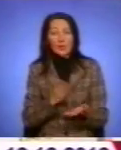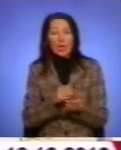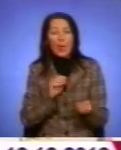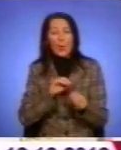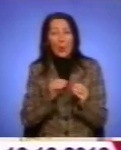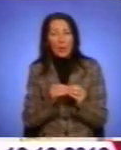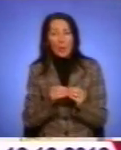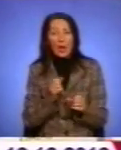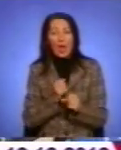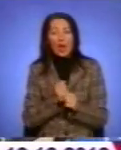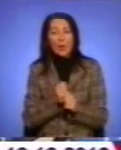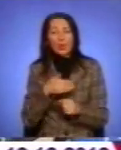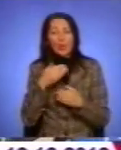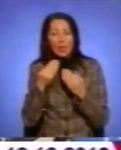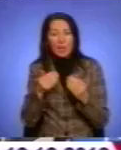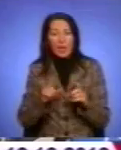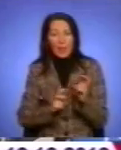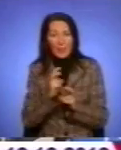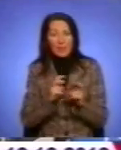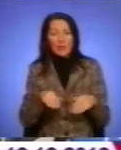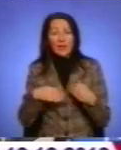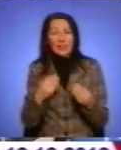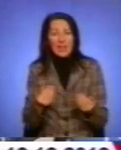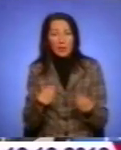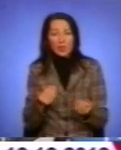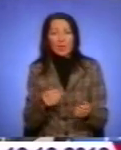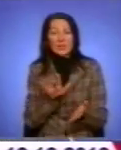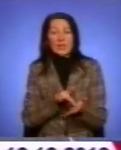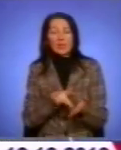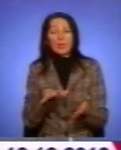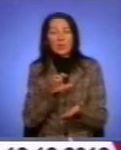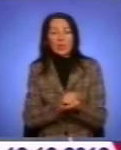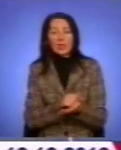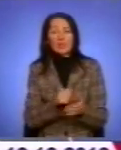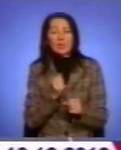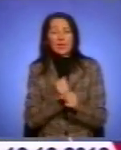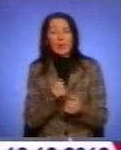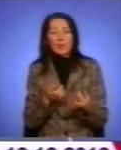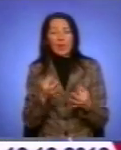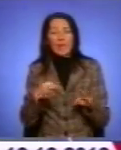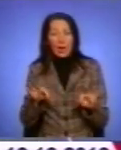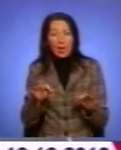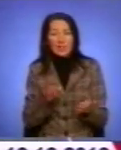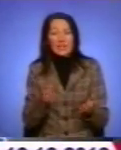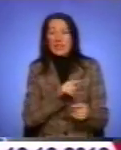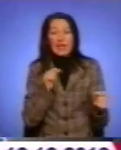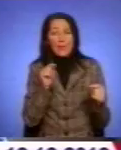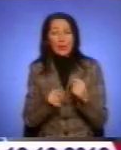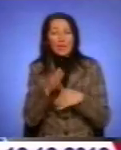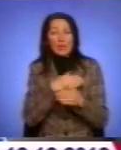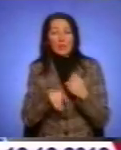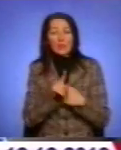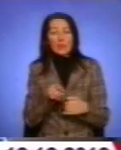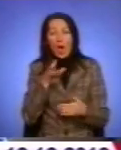нерідко подають центрам зайнятості інформацію про вакансії, які не підходять цій категорії осіб за оплатою праці та умовами роботи. У